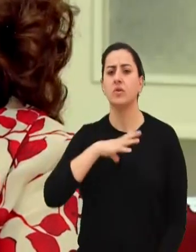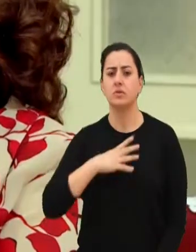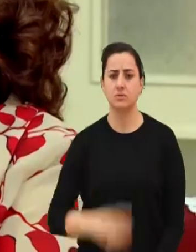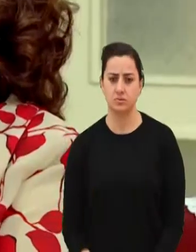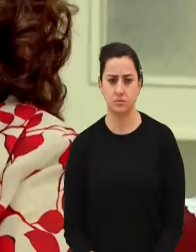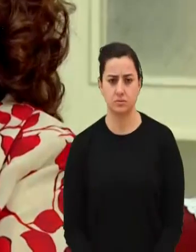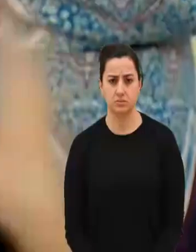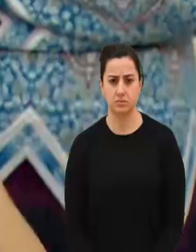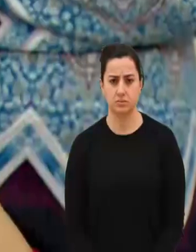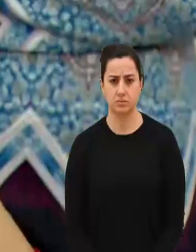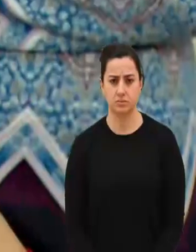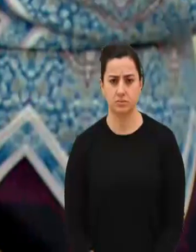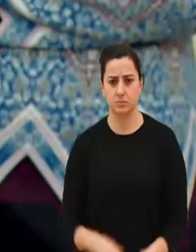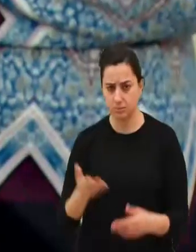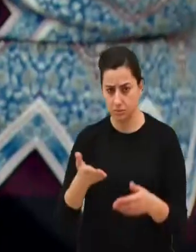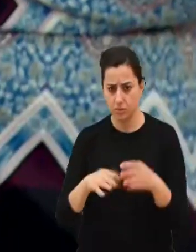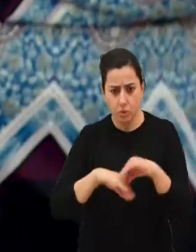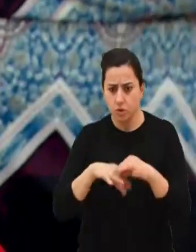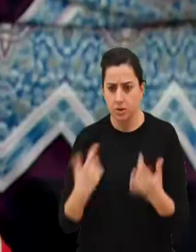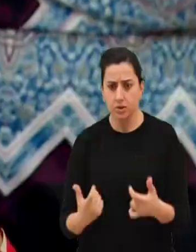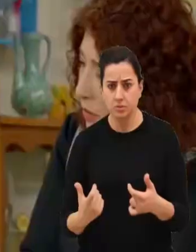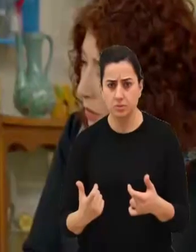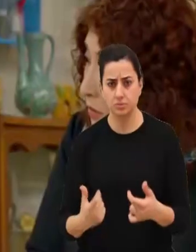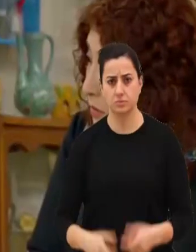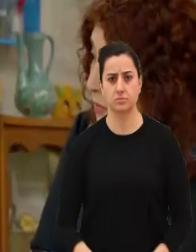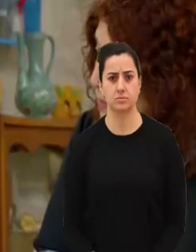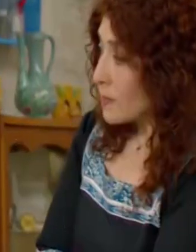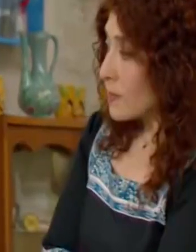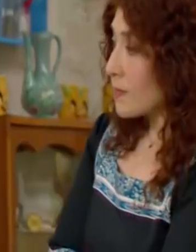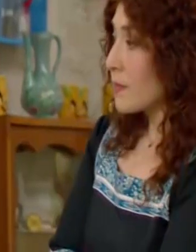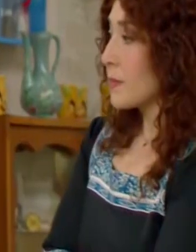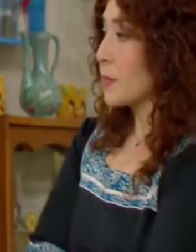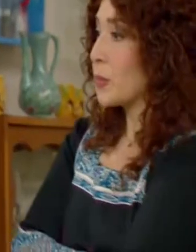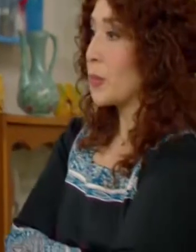Aa, aa, aa, yüzüğün nerede kızım?